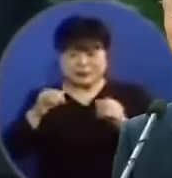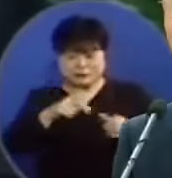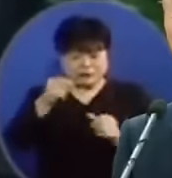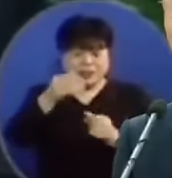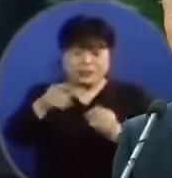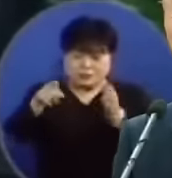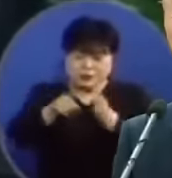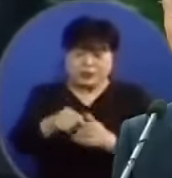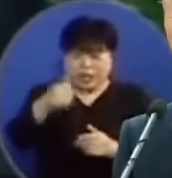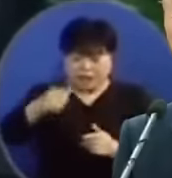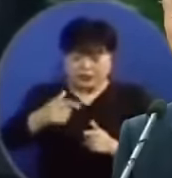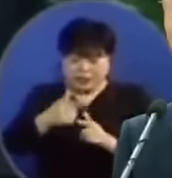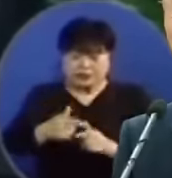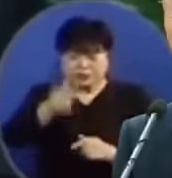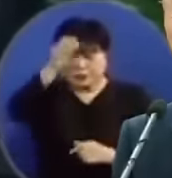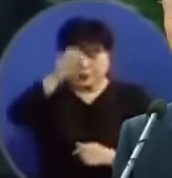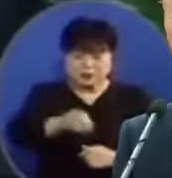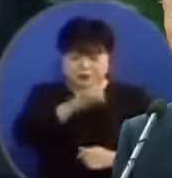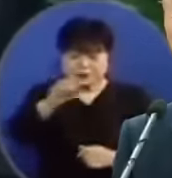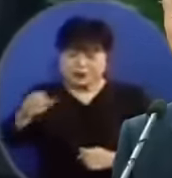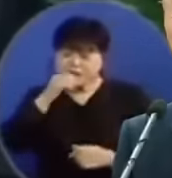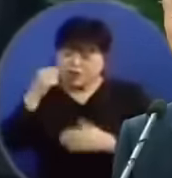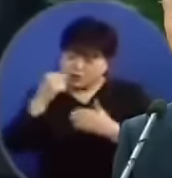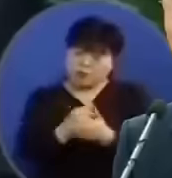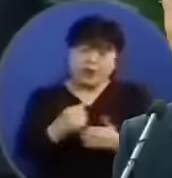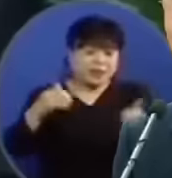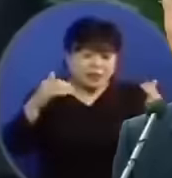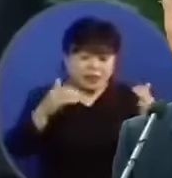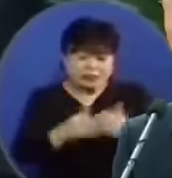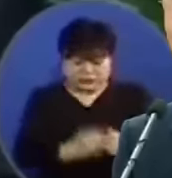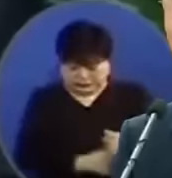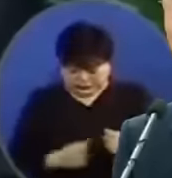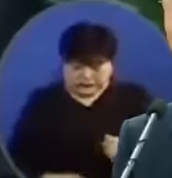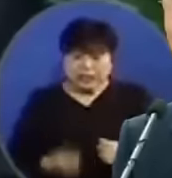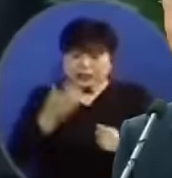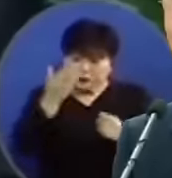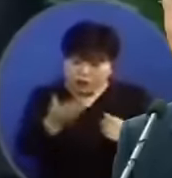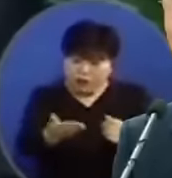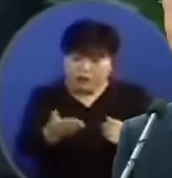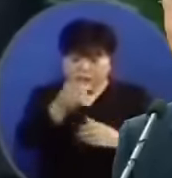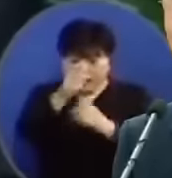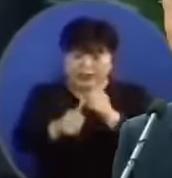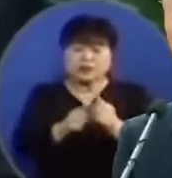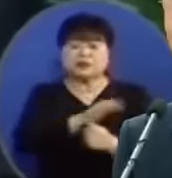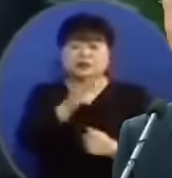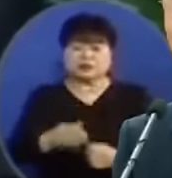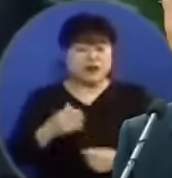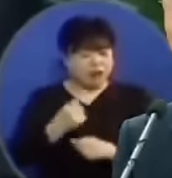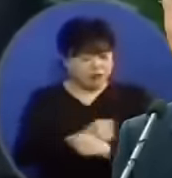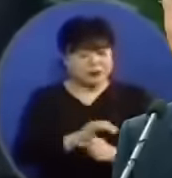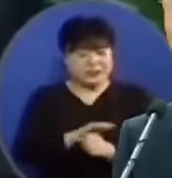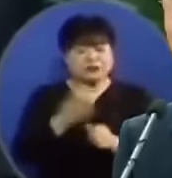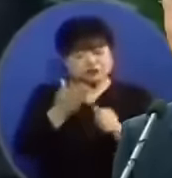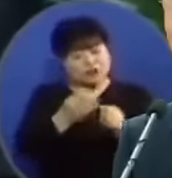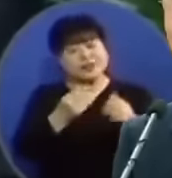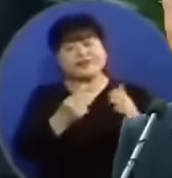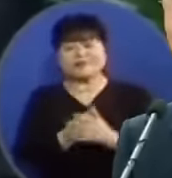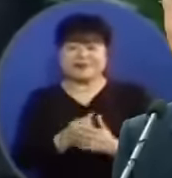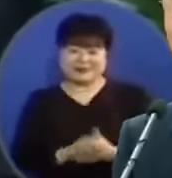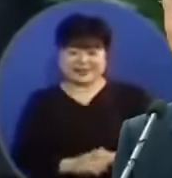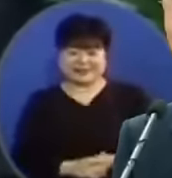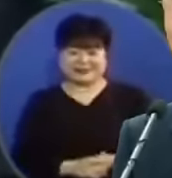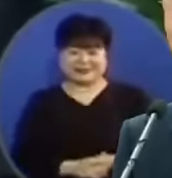구원하기 위해서 그 아들 예수님을 십자가에 못 박기까지 희생하신 것은 하나님이 우리를 엄청나게 사랑하시기 때문인